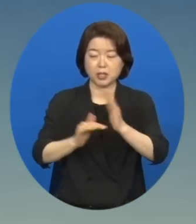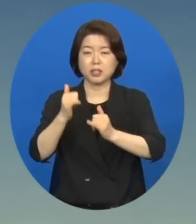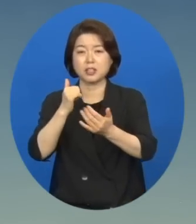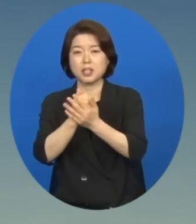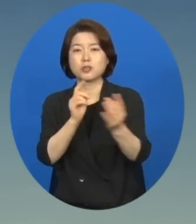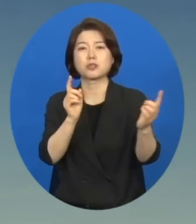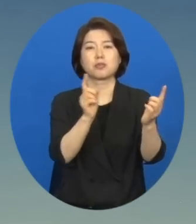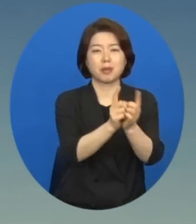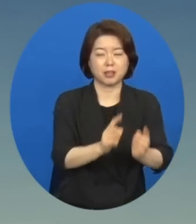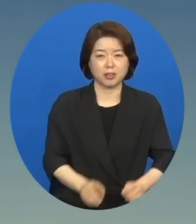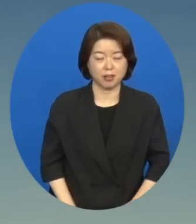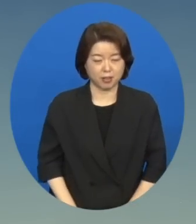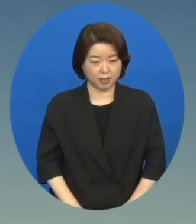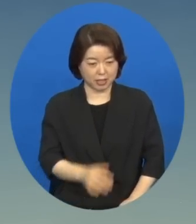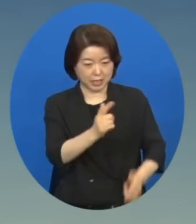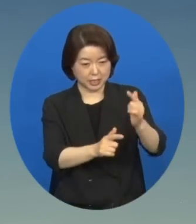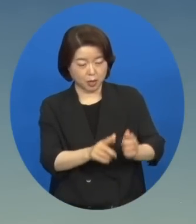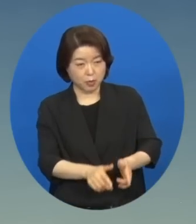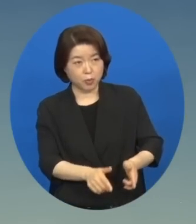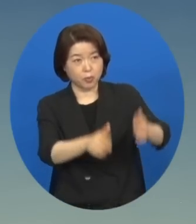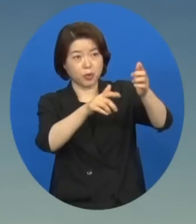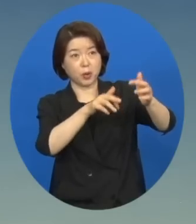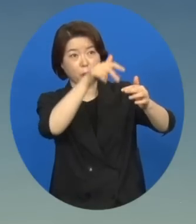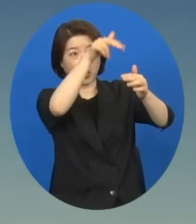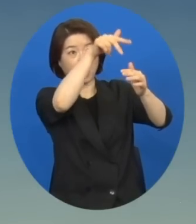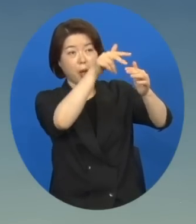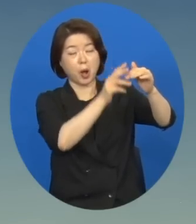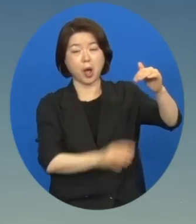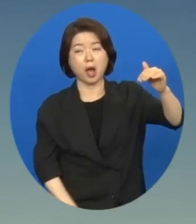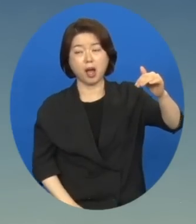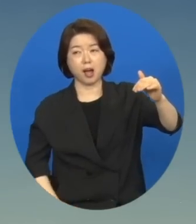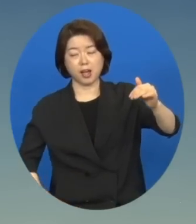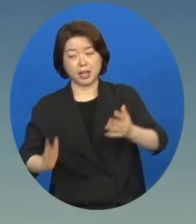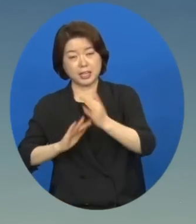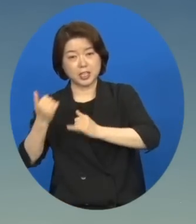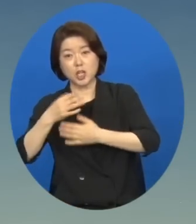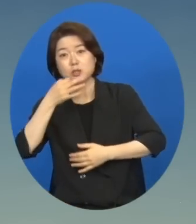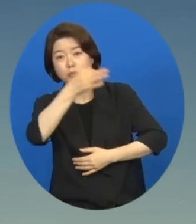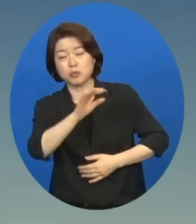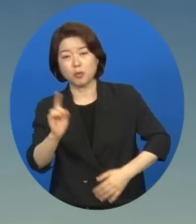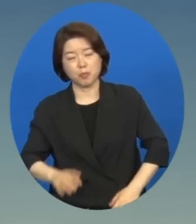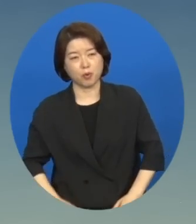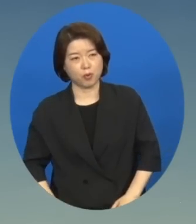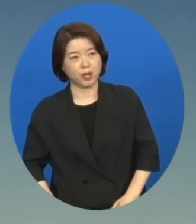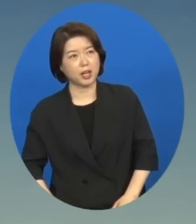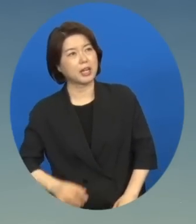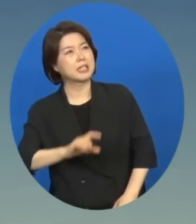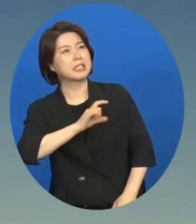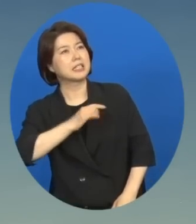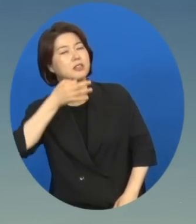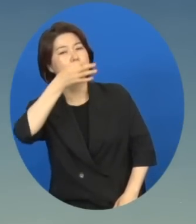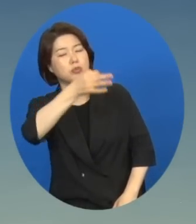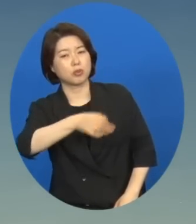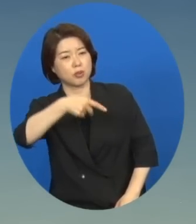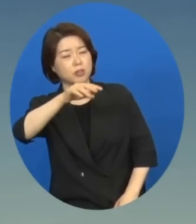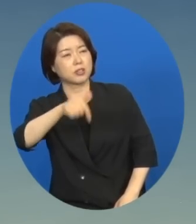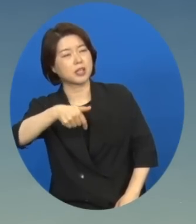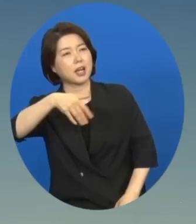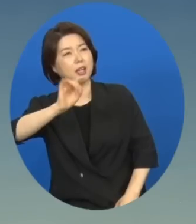찾아가셔서 뽕나무 위에 올라가 있는 삭개오를 향하여 뭐라고 부르는지 아세요? 삭개오야